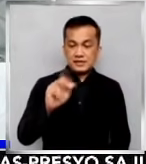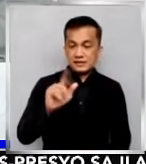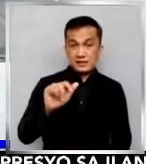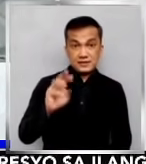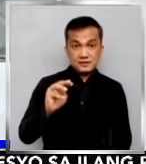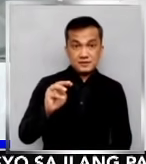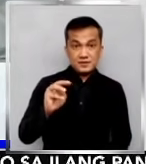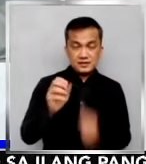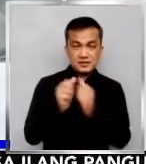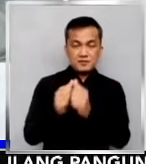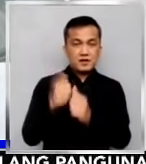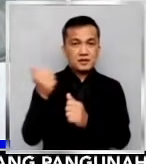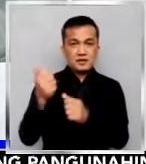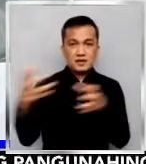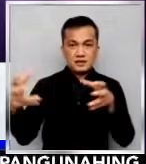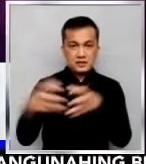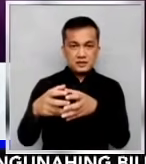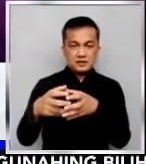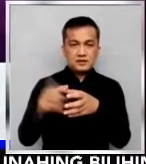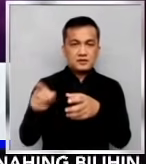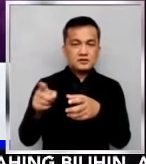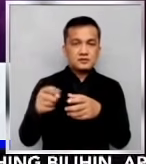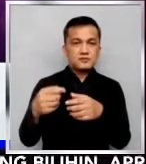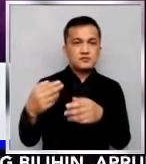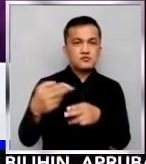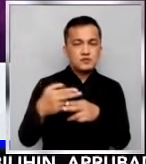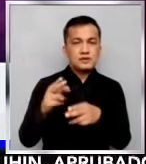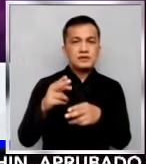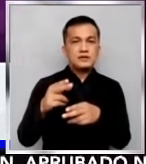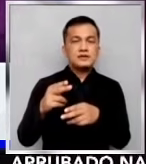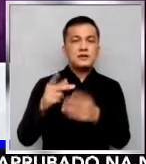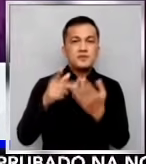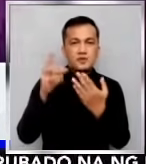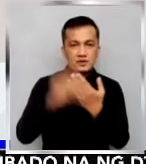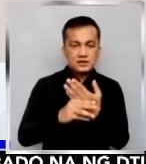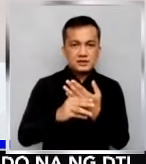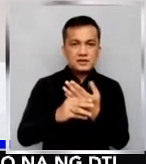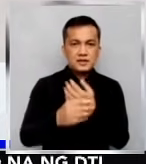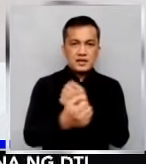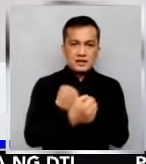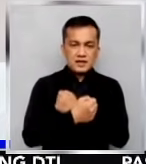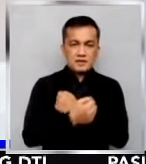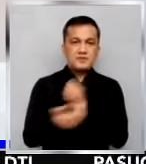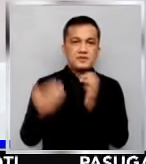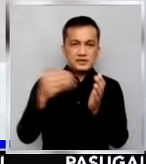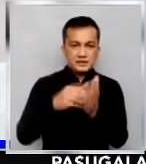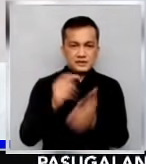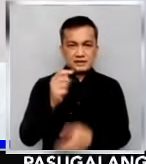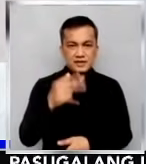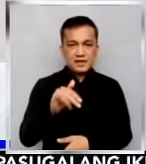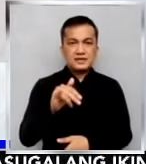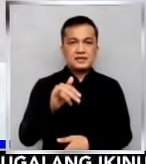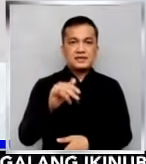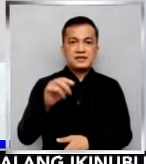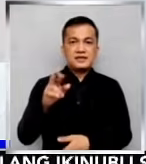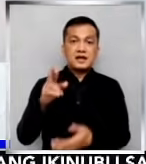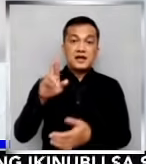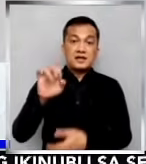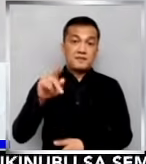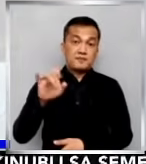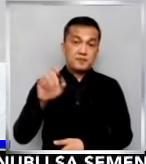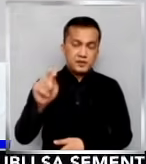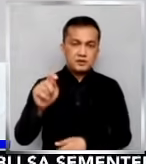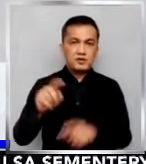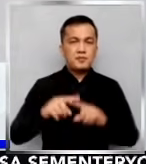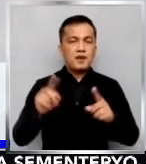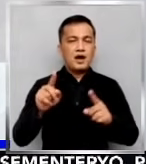ng upcoming GMA series na Love, Die, Repeat. Iba raw ang excitement dahil ginugugol nila